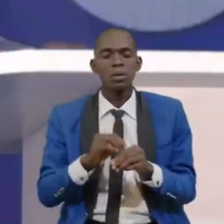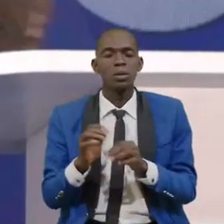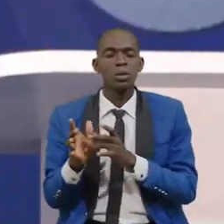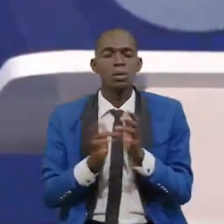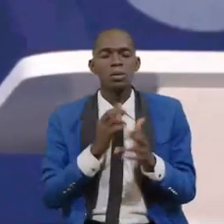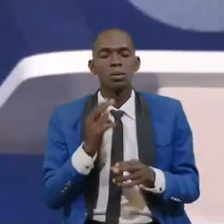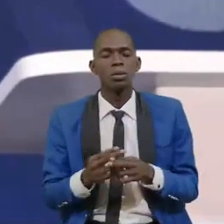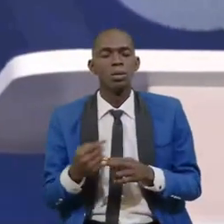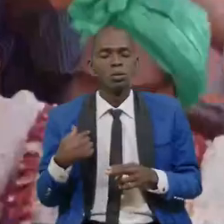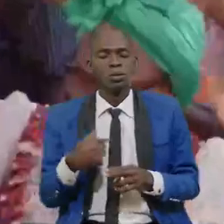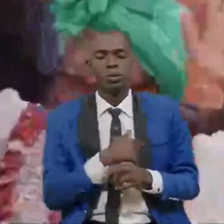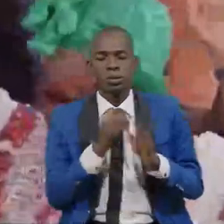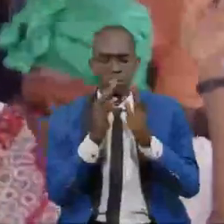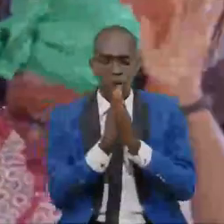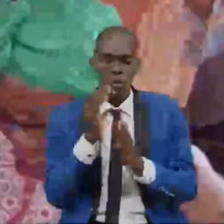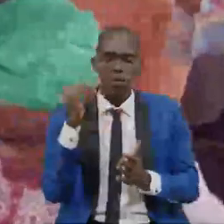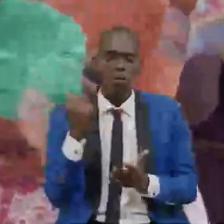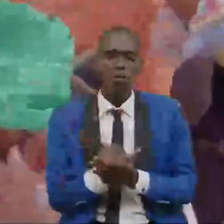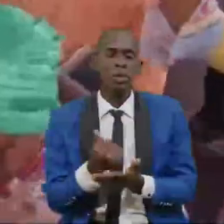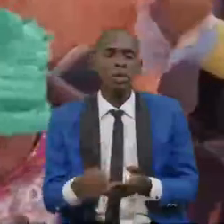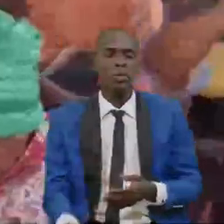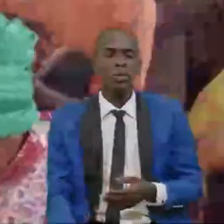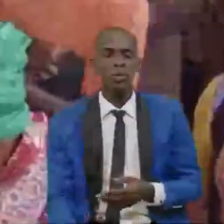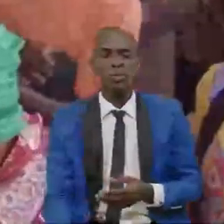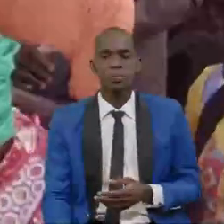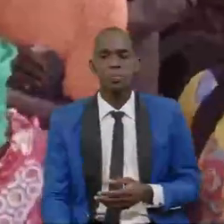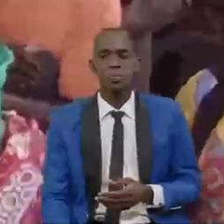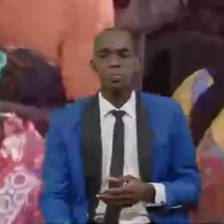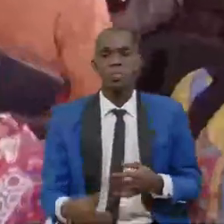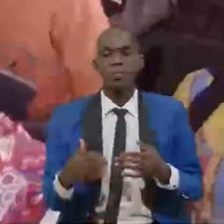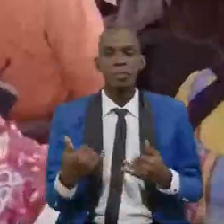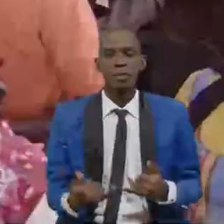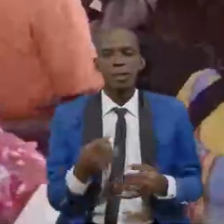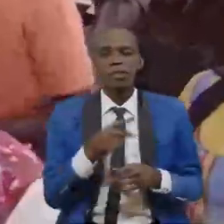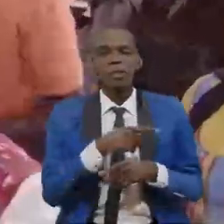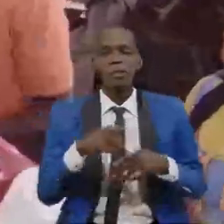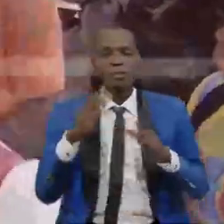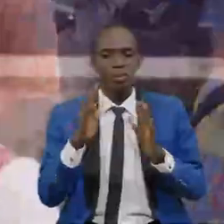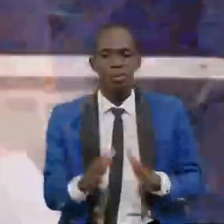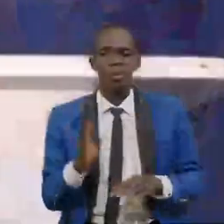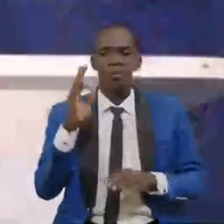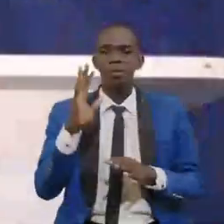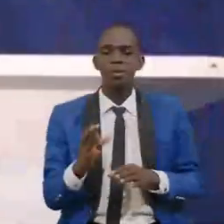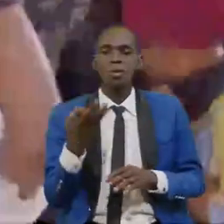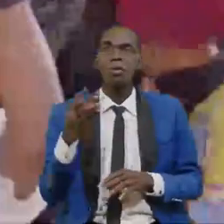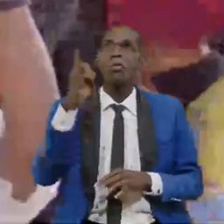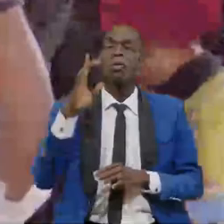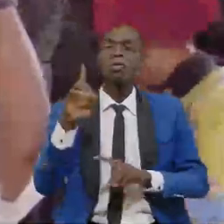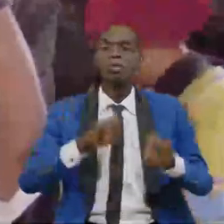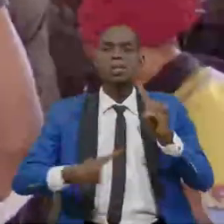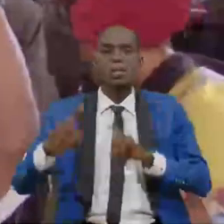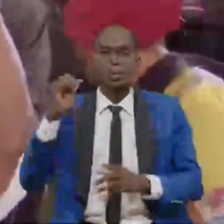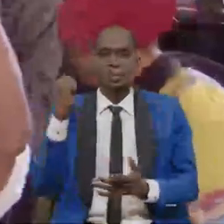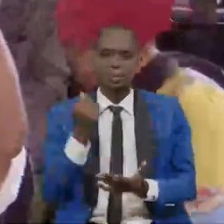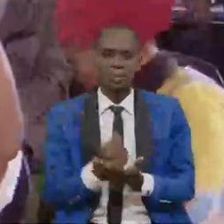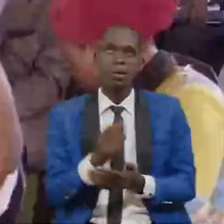de Jésus, nous prions. Et les professionnels, les ministres de Dieu crient.